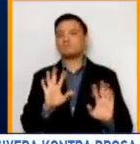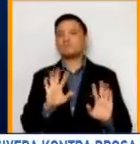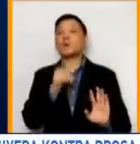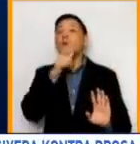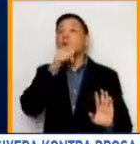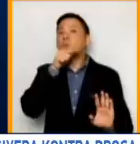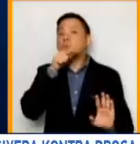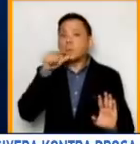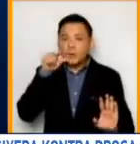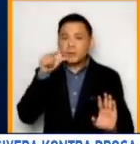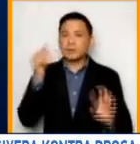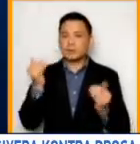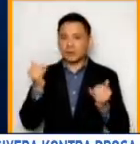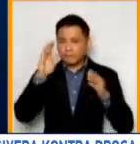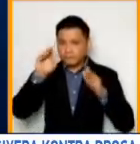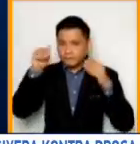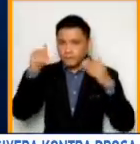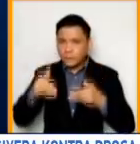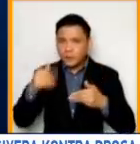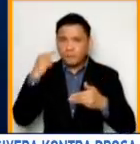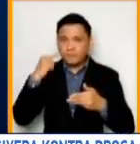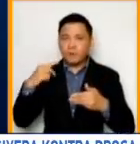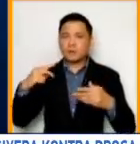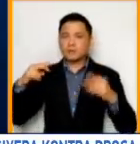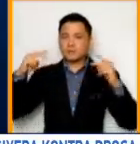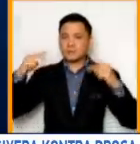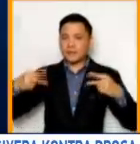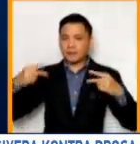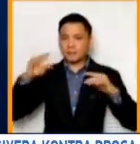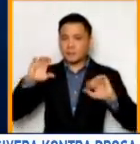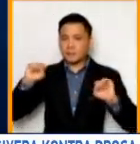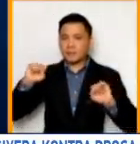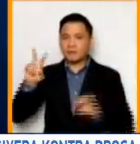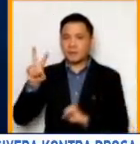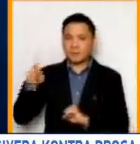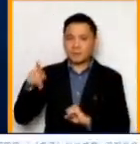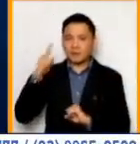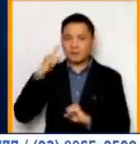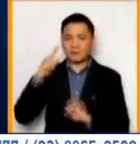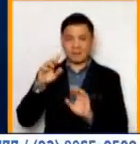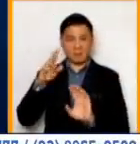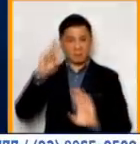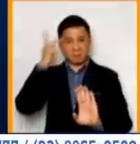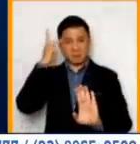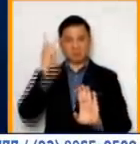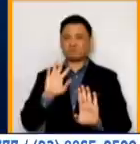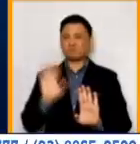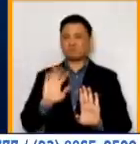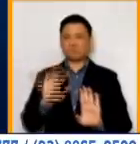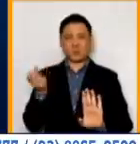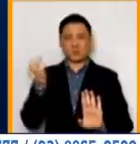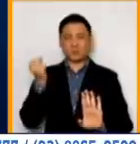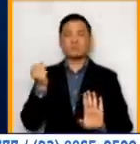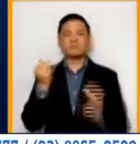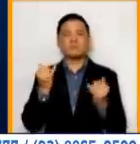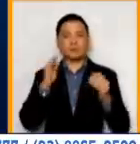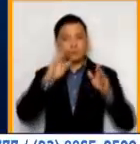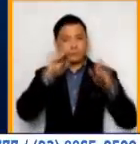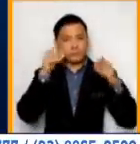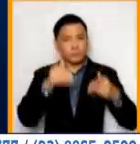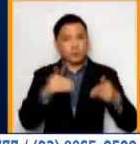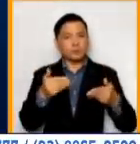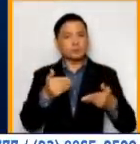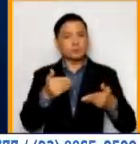pangalawang pangulo raw ang pilit hinahatak sa usapin ng pamumulitika. Handa rin daw tumulong si Robredo maging sa Davao,